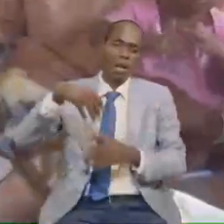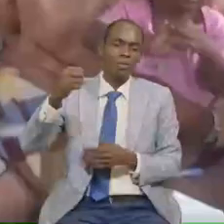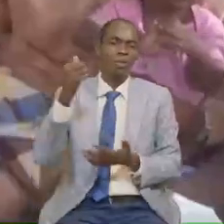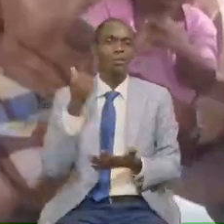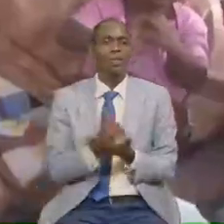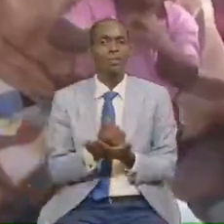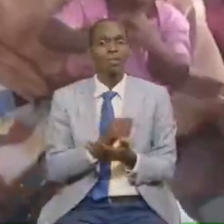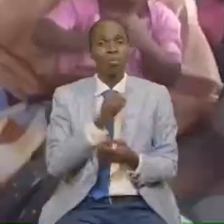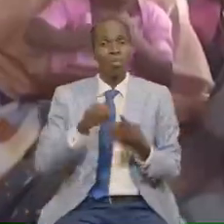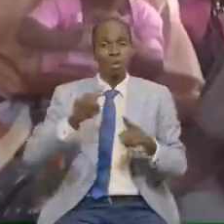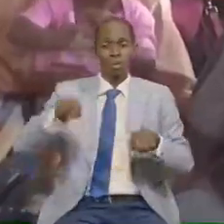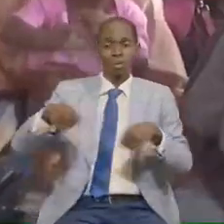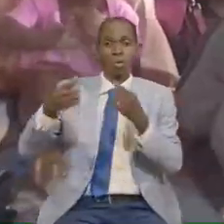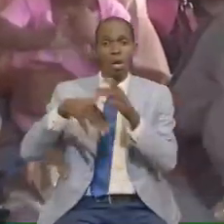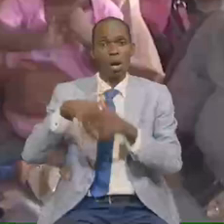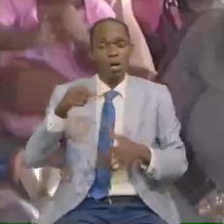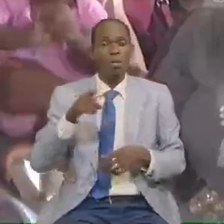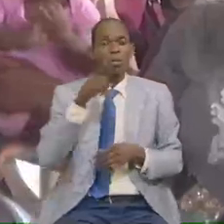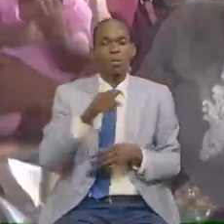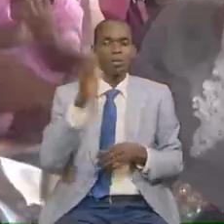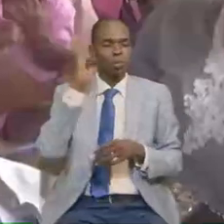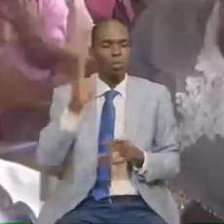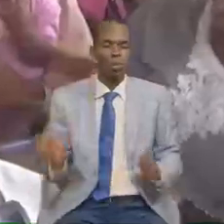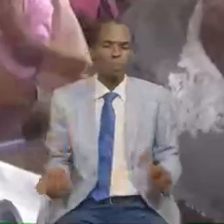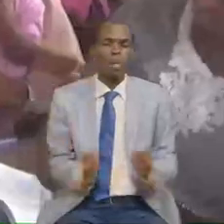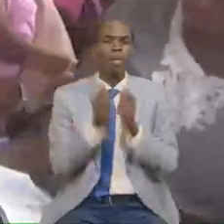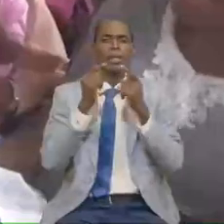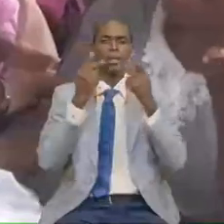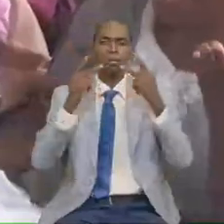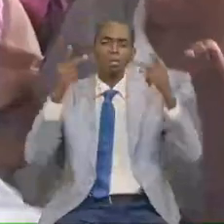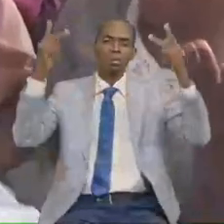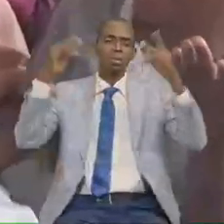tu sortiras, tu rencontreras la prospérité.